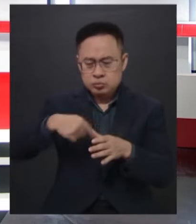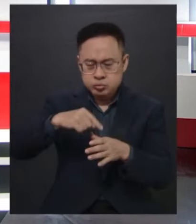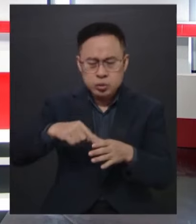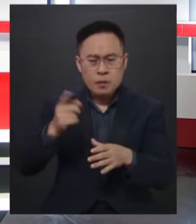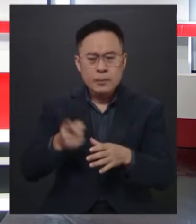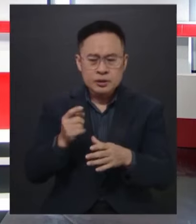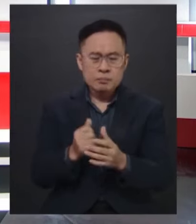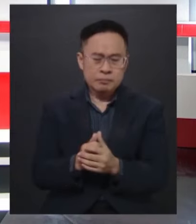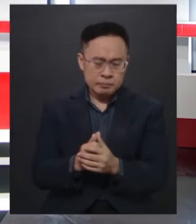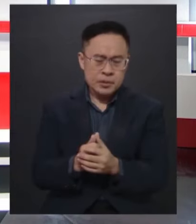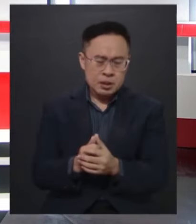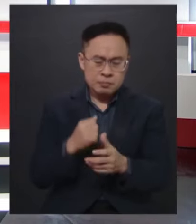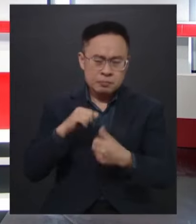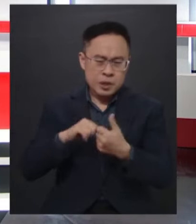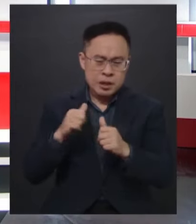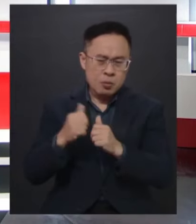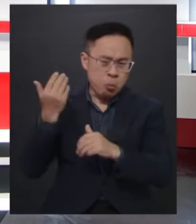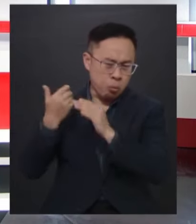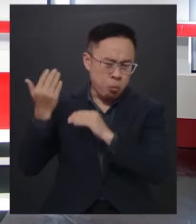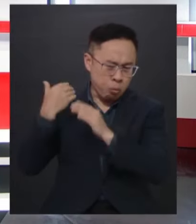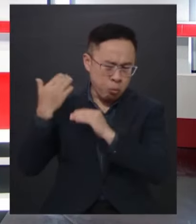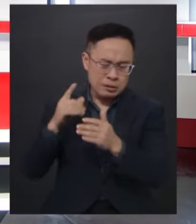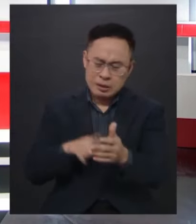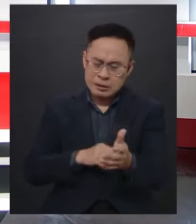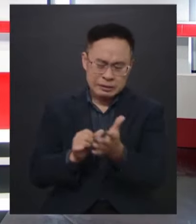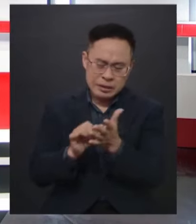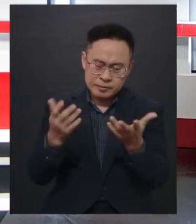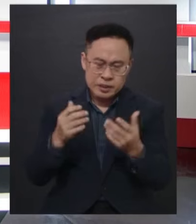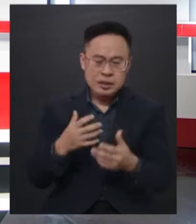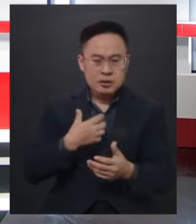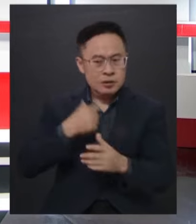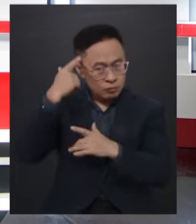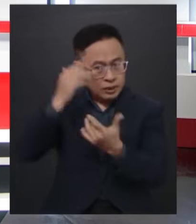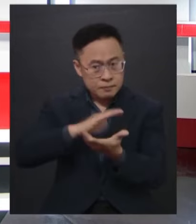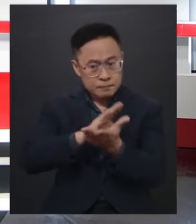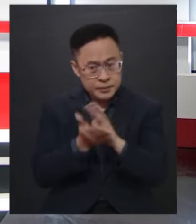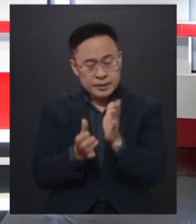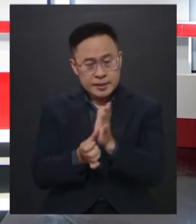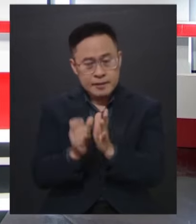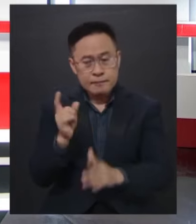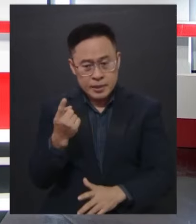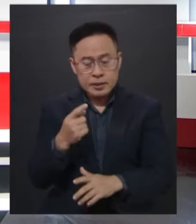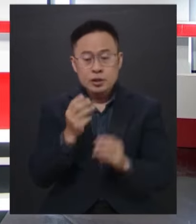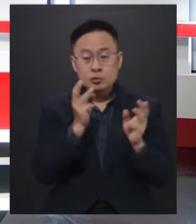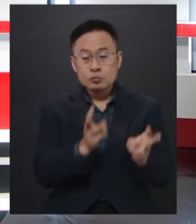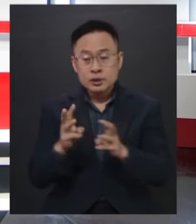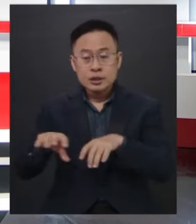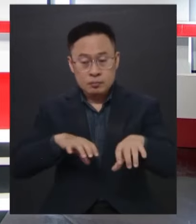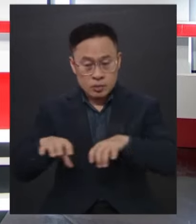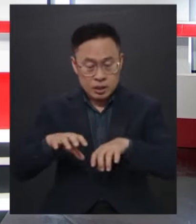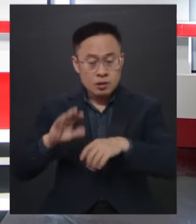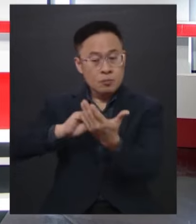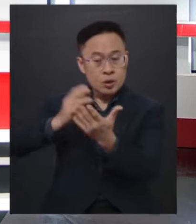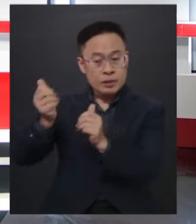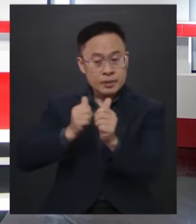เกิดขึ้นมาอย่างยาวนานเราก็หวังอยากจะเห็นความเปลี่ยนแปลงหลายอย่างนะคะไม่ว่าจะเป็นเรื่องของการบริหารโปรแกรม